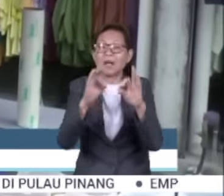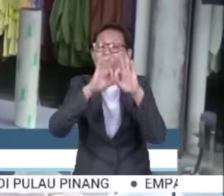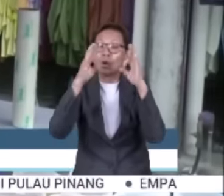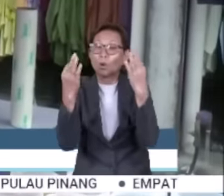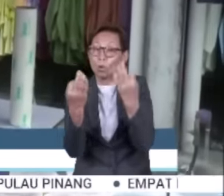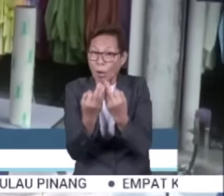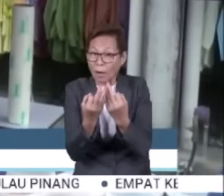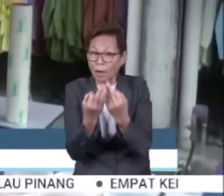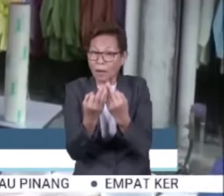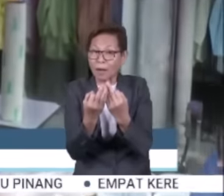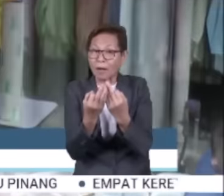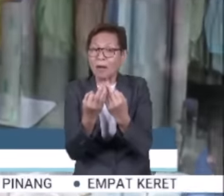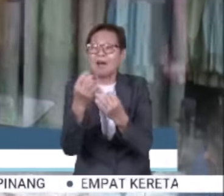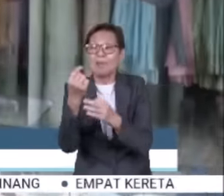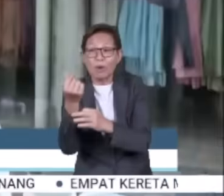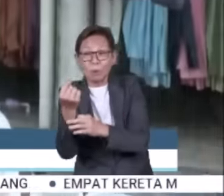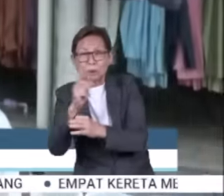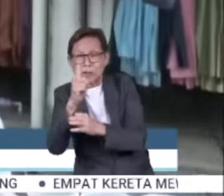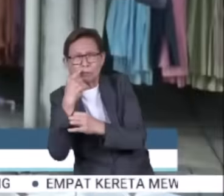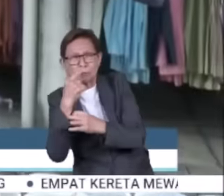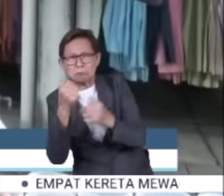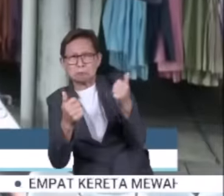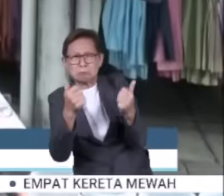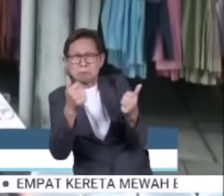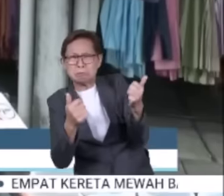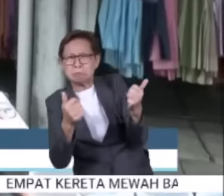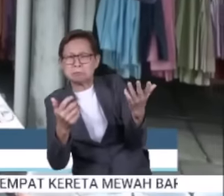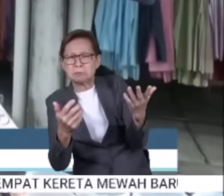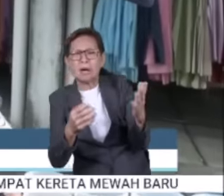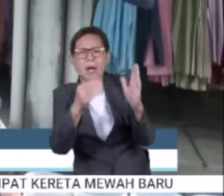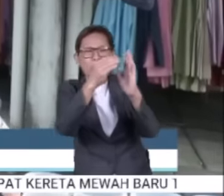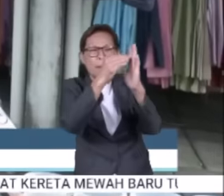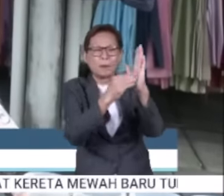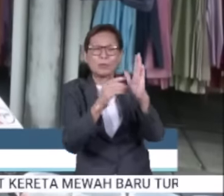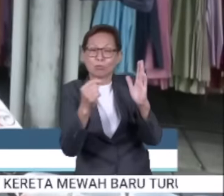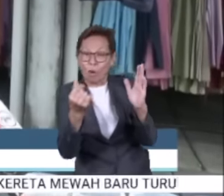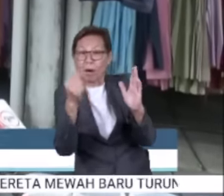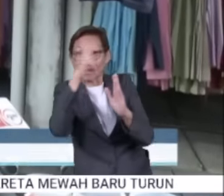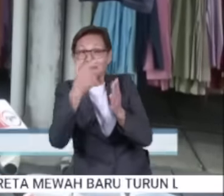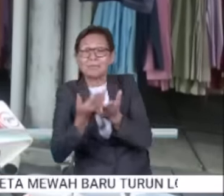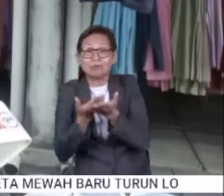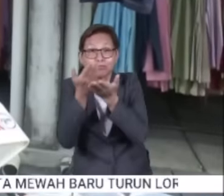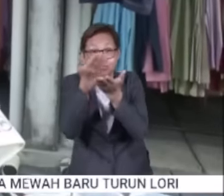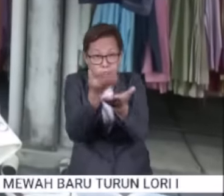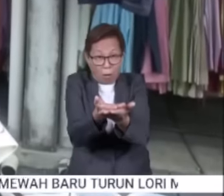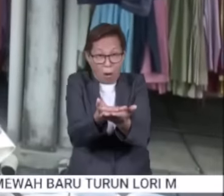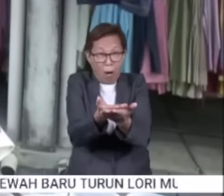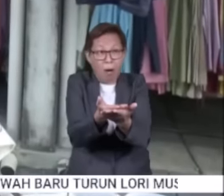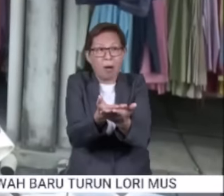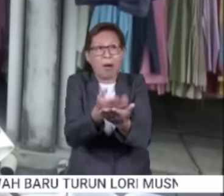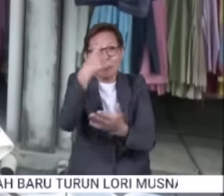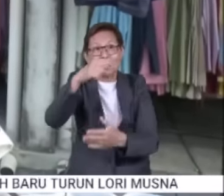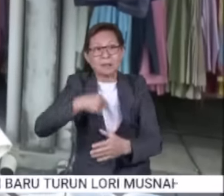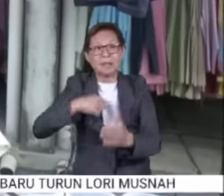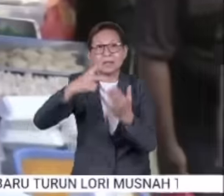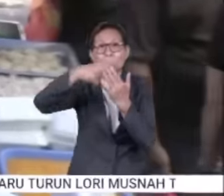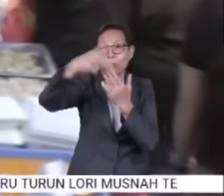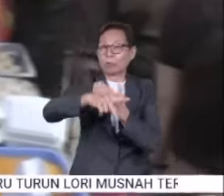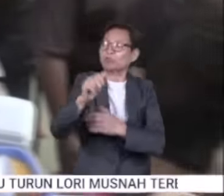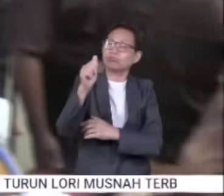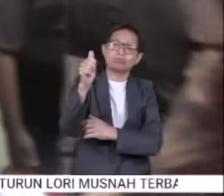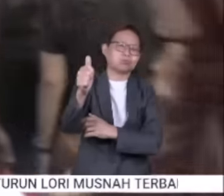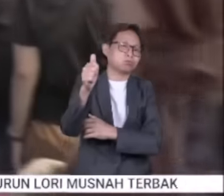tengok mana yang kita punya kekuatan kita. So menu rahmah yang dikemukakan oleh kerajaan ni bagi saya satu inisiatif yang